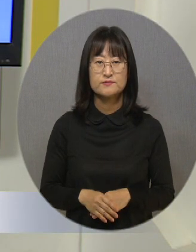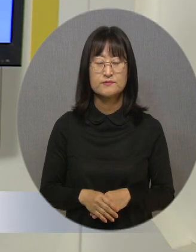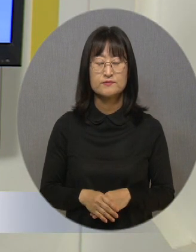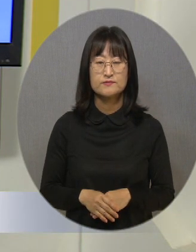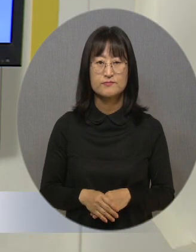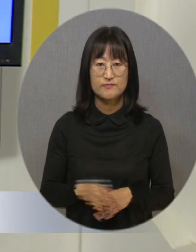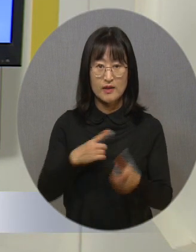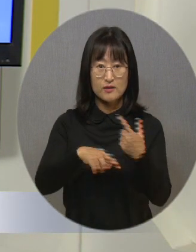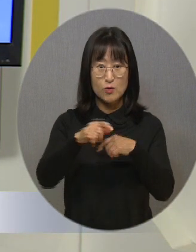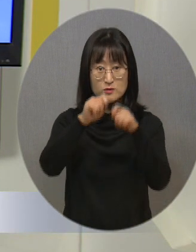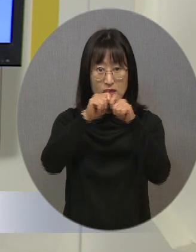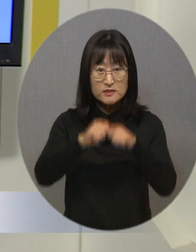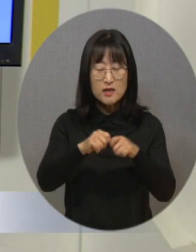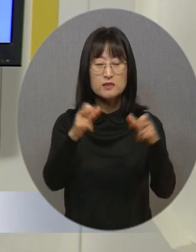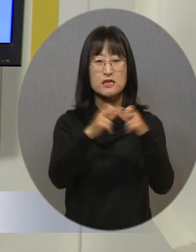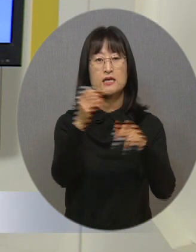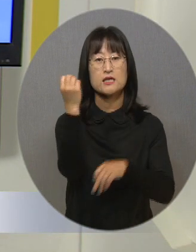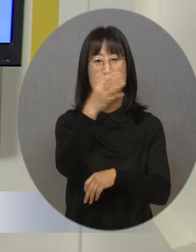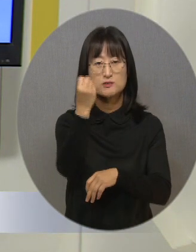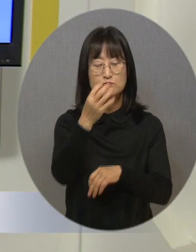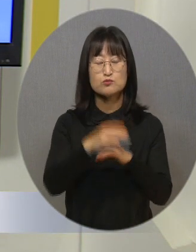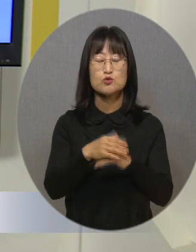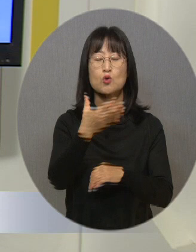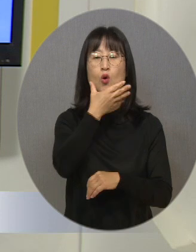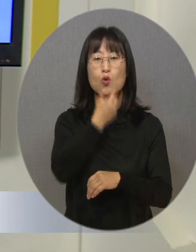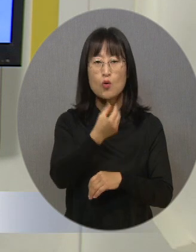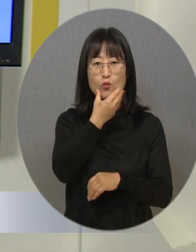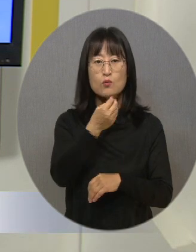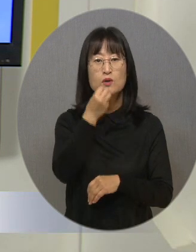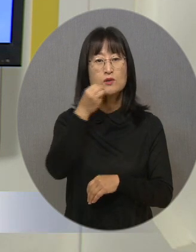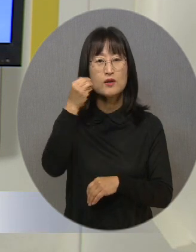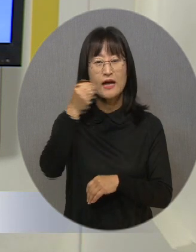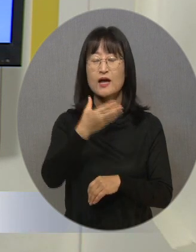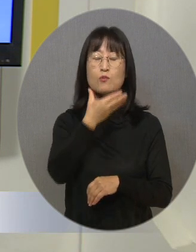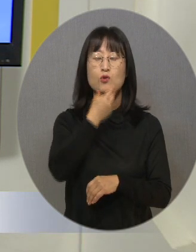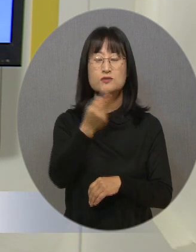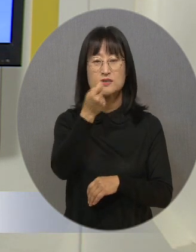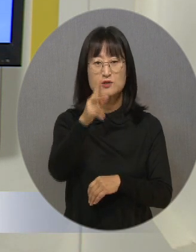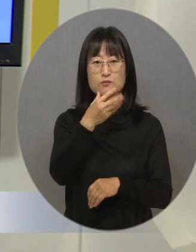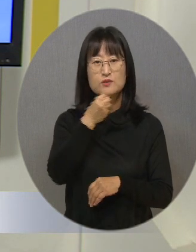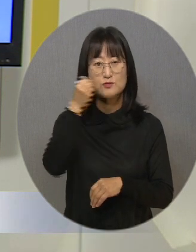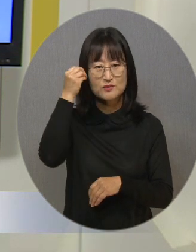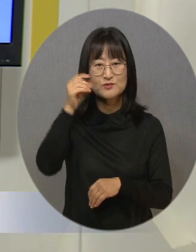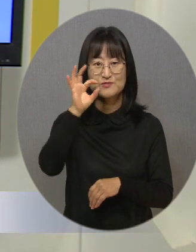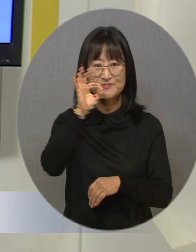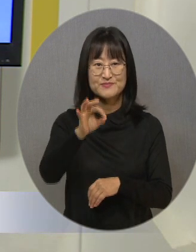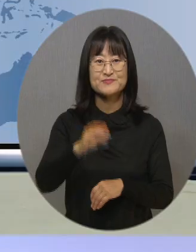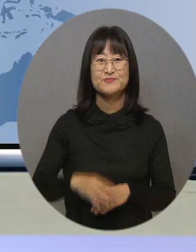더 자세한 뉴스는 장애인신문과 웰페어뉴스 홈페이지를 통해 확인할 수 있습니다.